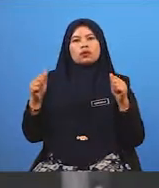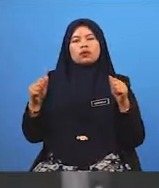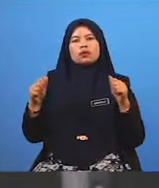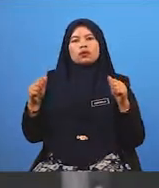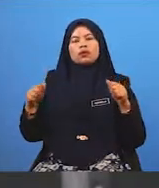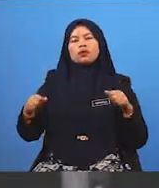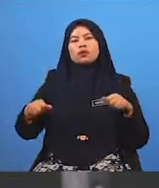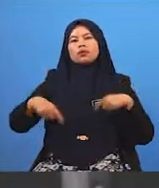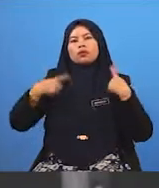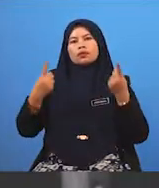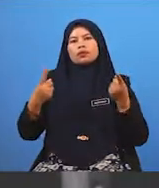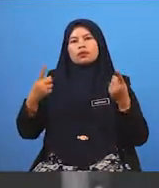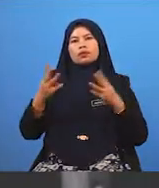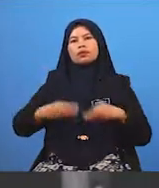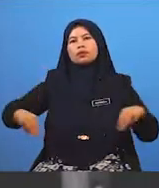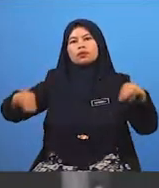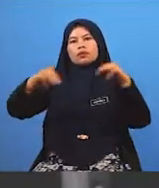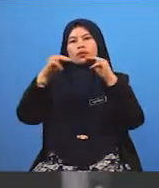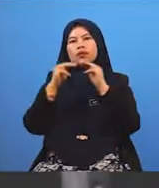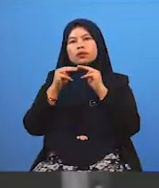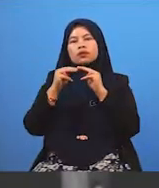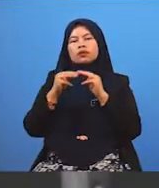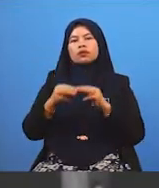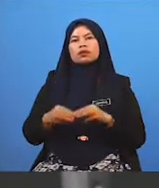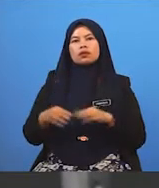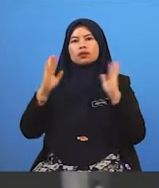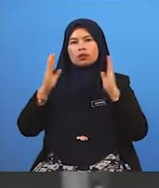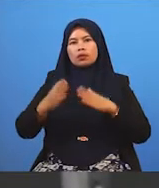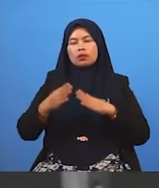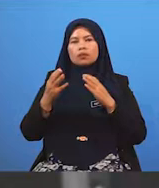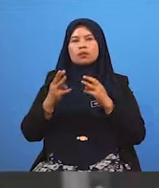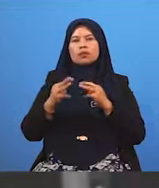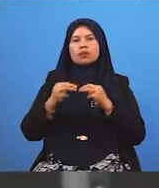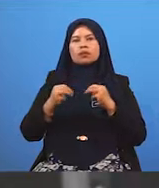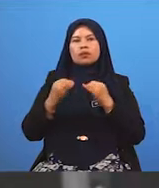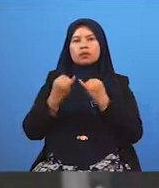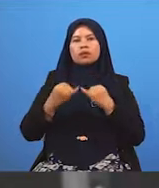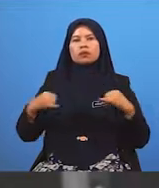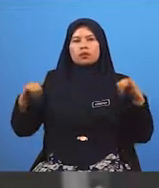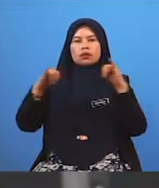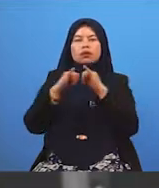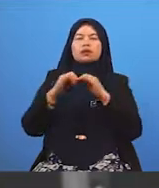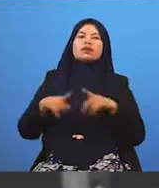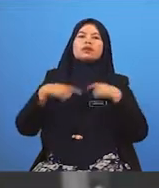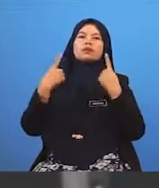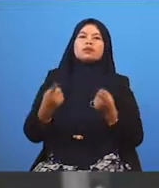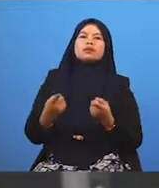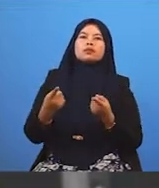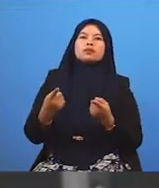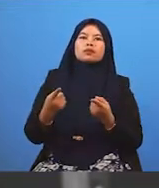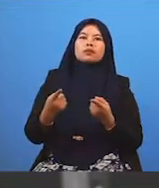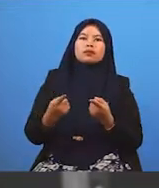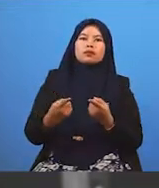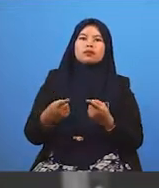melalui solat berjamaah dan aktiviti keagamaan. Yang kedua, membantu dalam